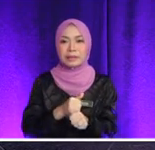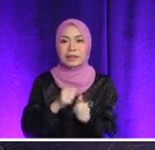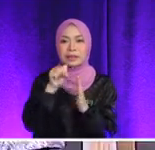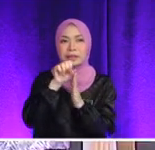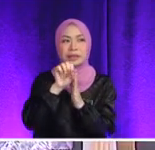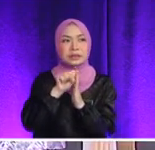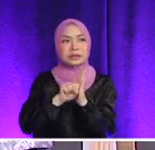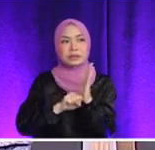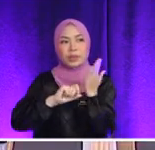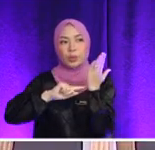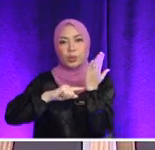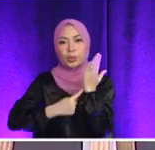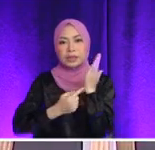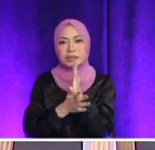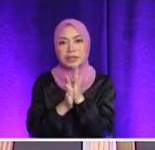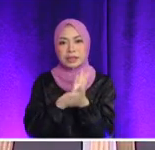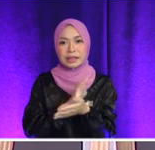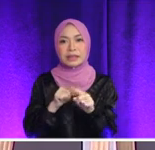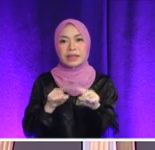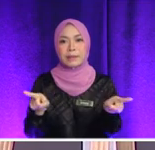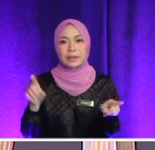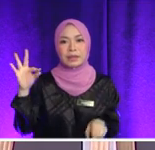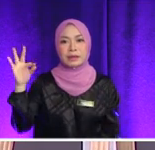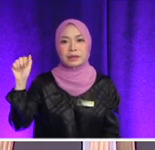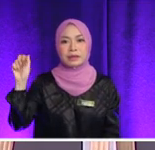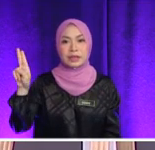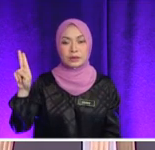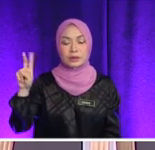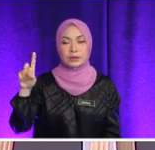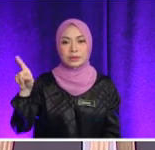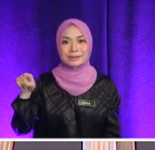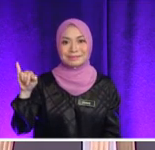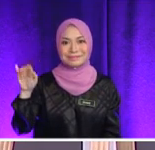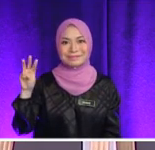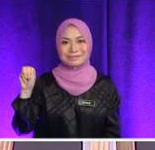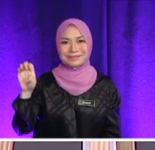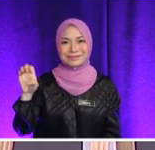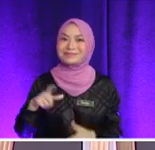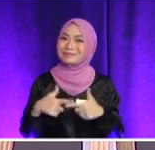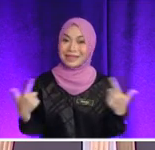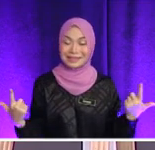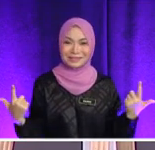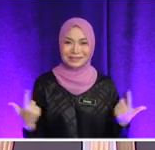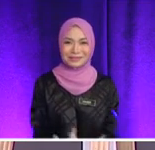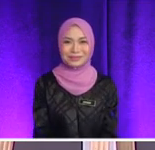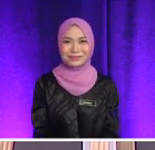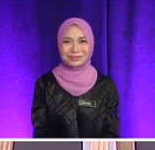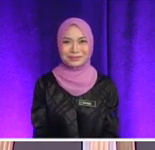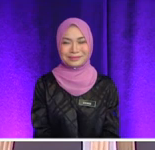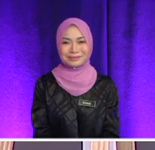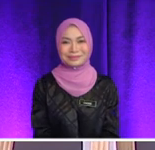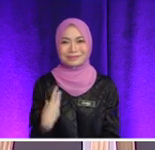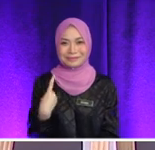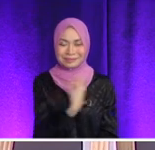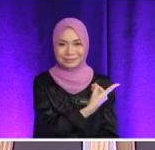seterusnya kita teruskan aliran yang ini Ayo adalah Luhan